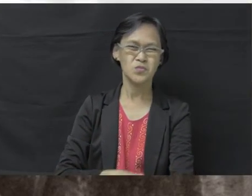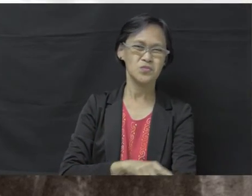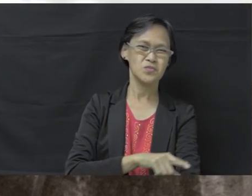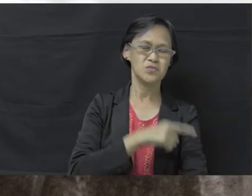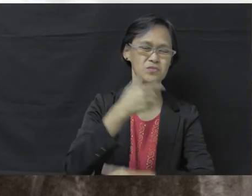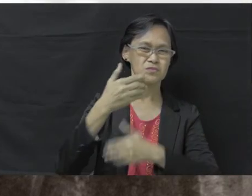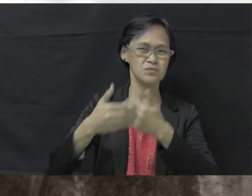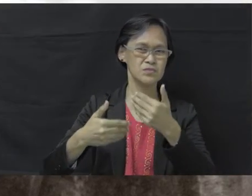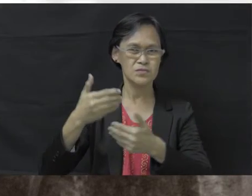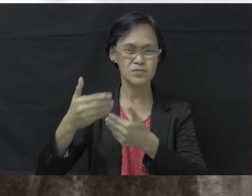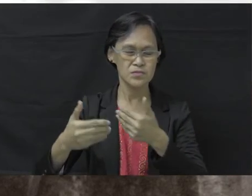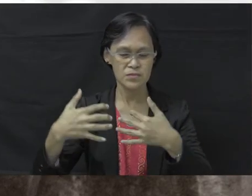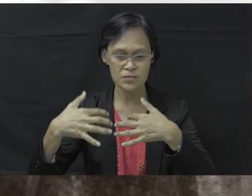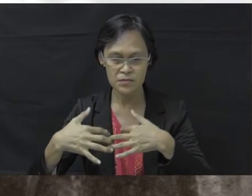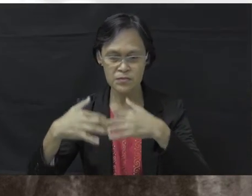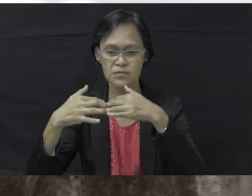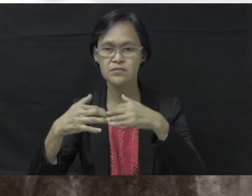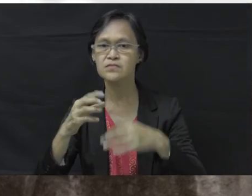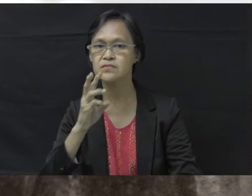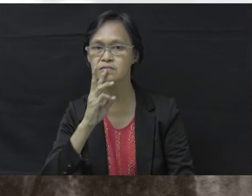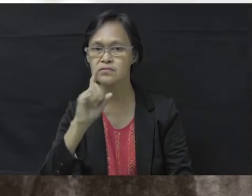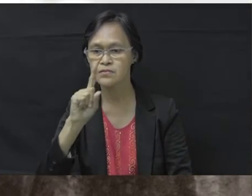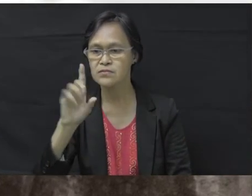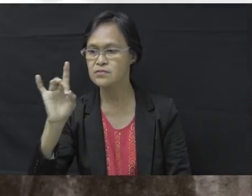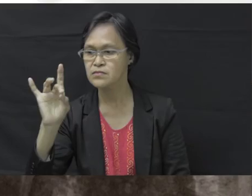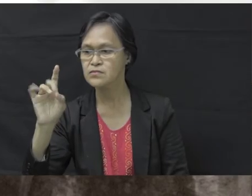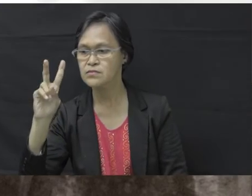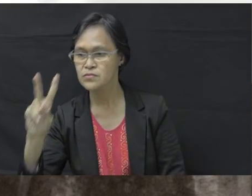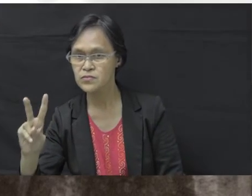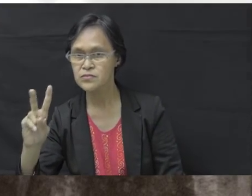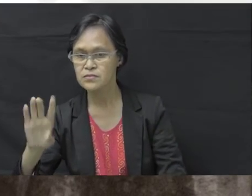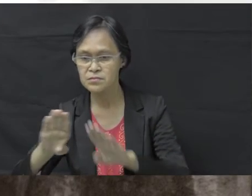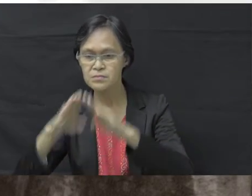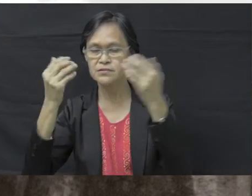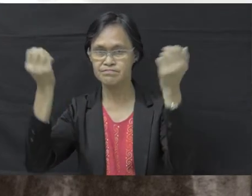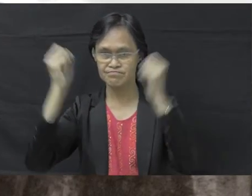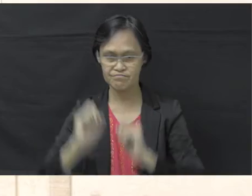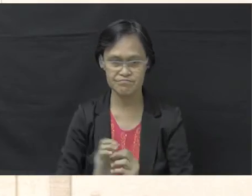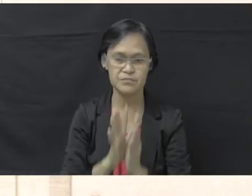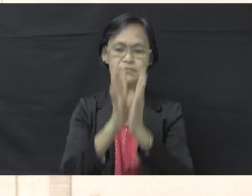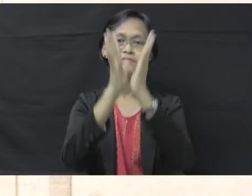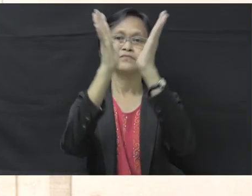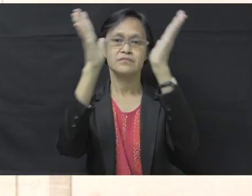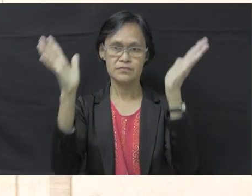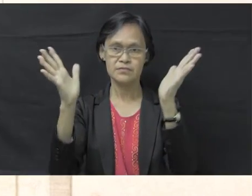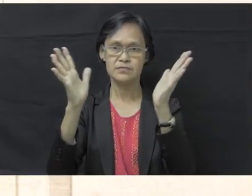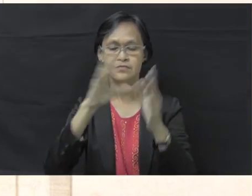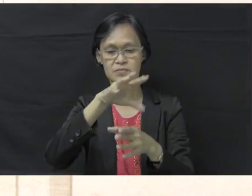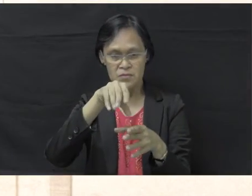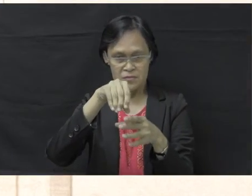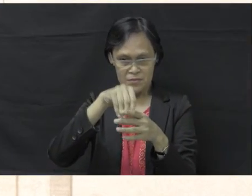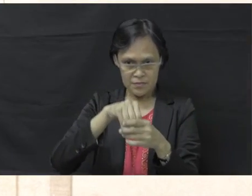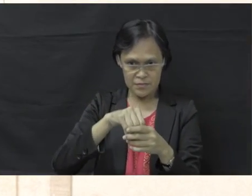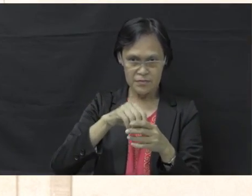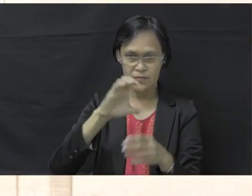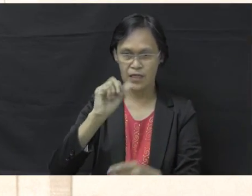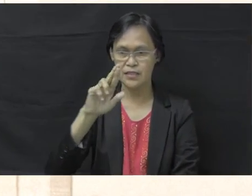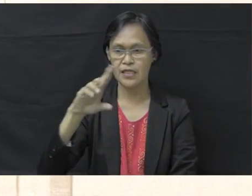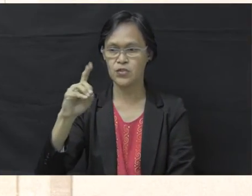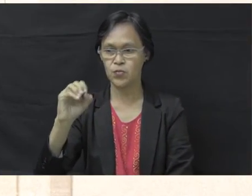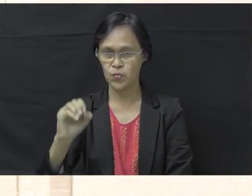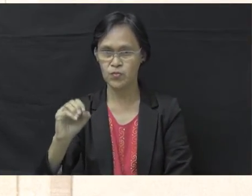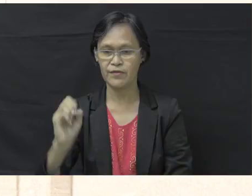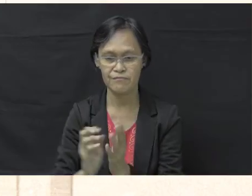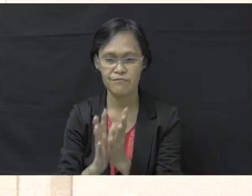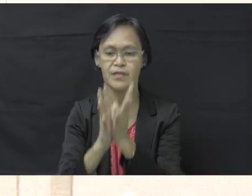Tumagal ang konstruksyon hanggang 1882 kung kailan binuksan ang mga unang fountain. Kabilang rito ang espesyal